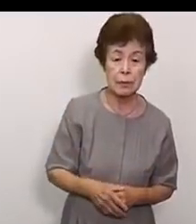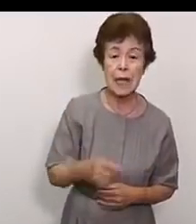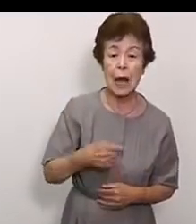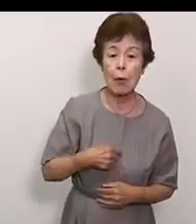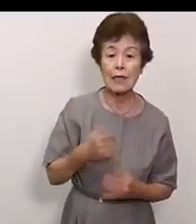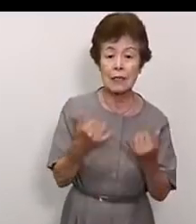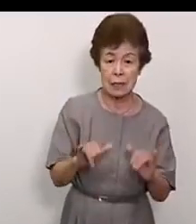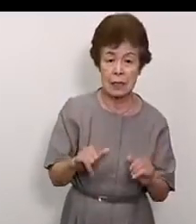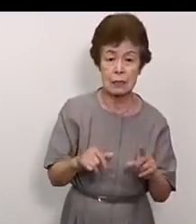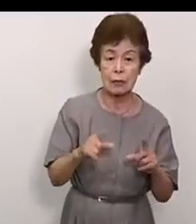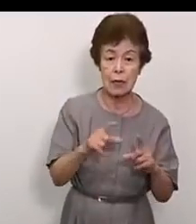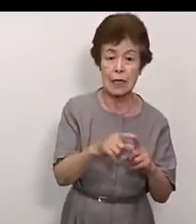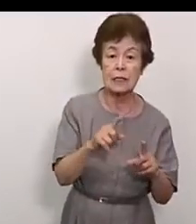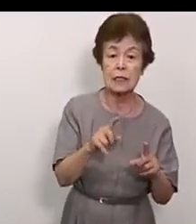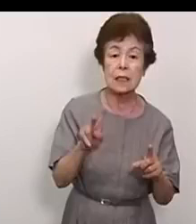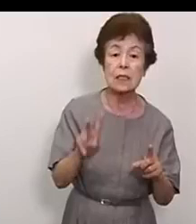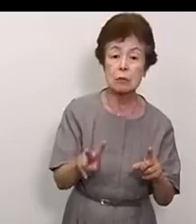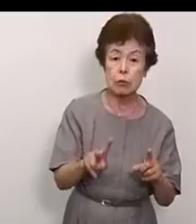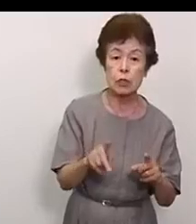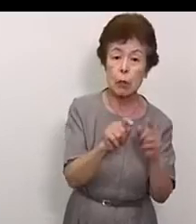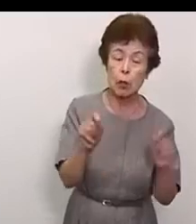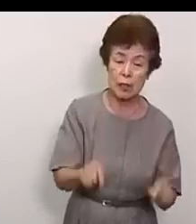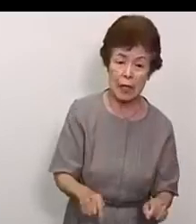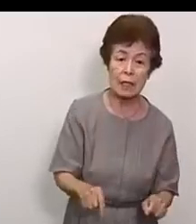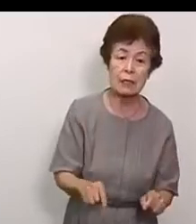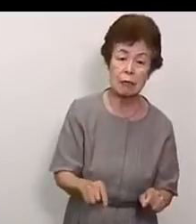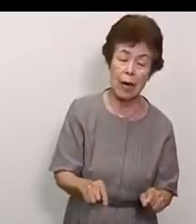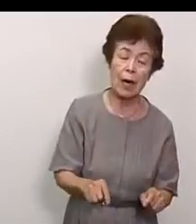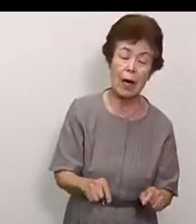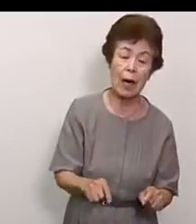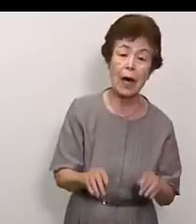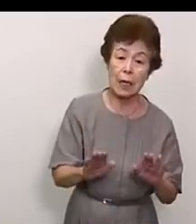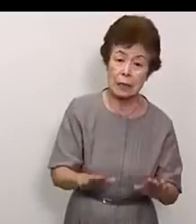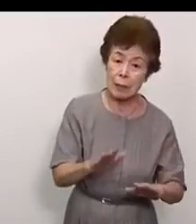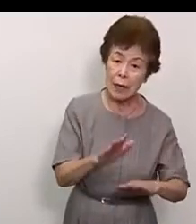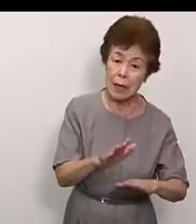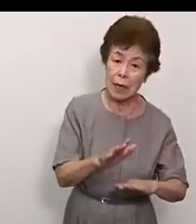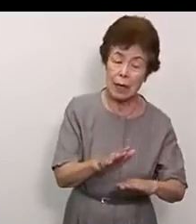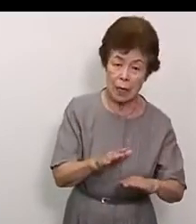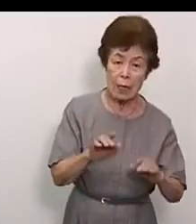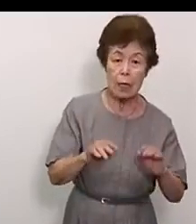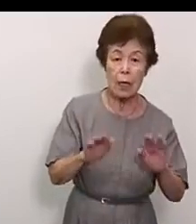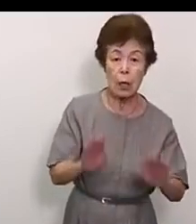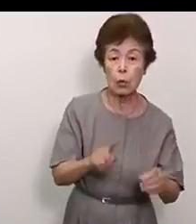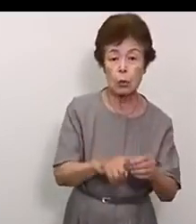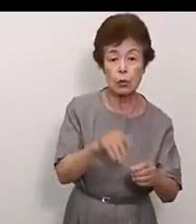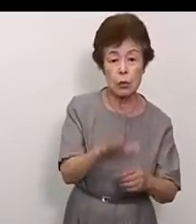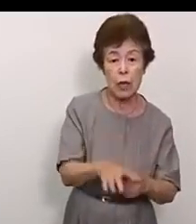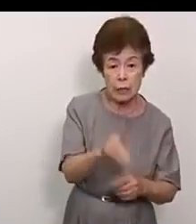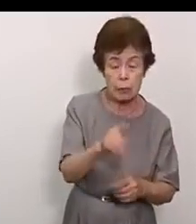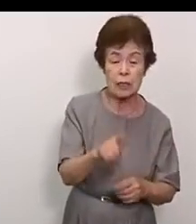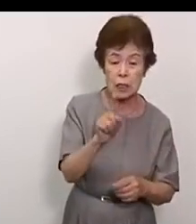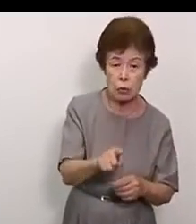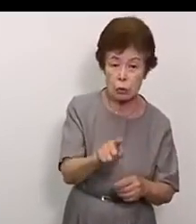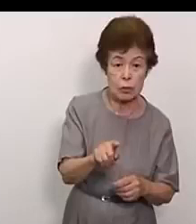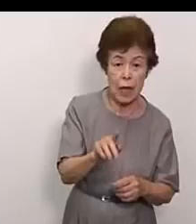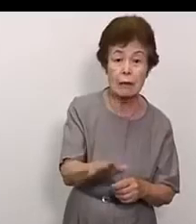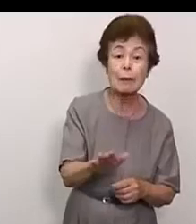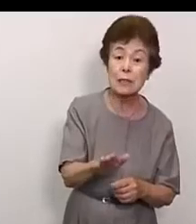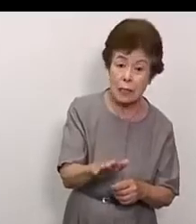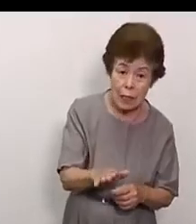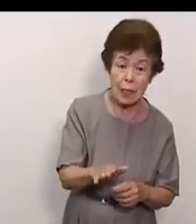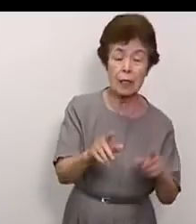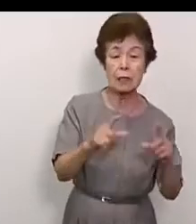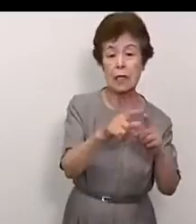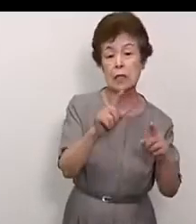DV の問題を扱っていると、今今年の初めに野田の事件があってからやっとですね、 DV の問題と虐